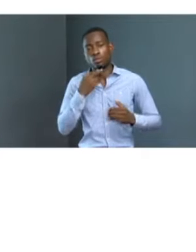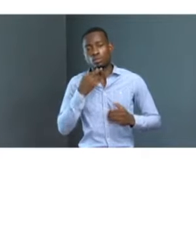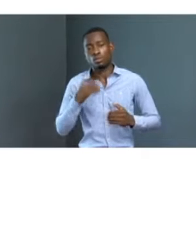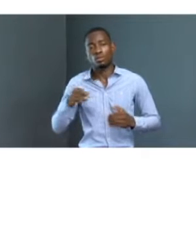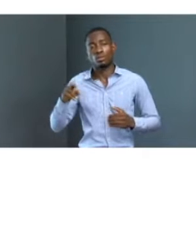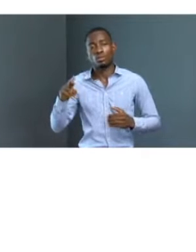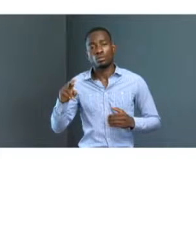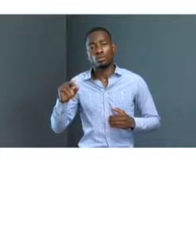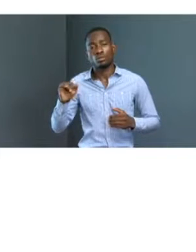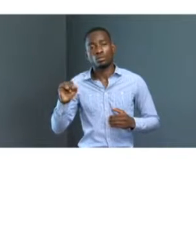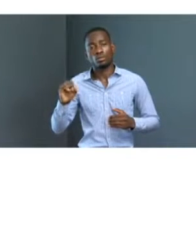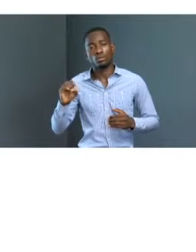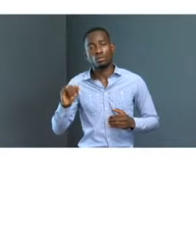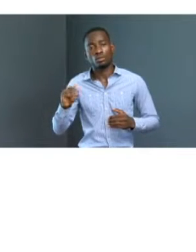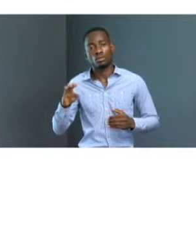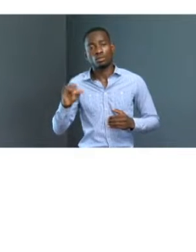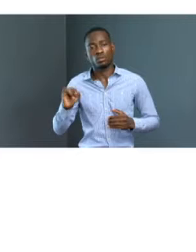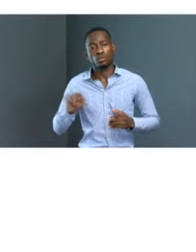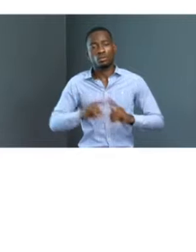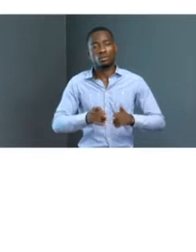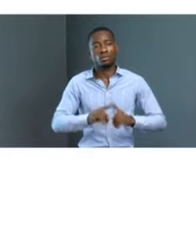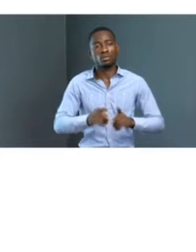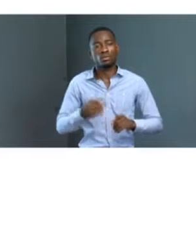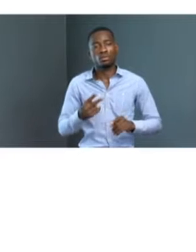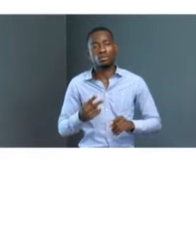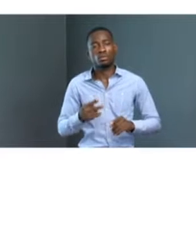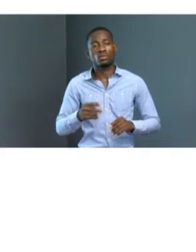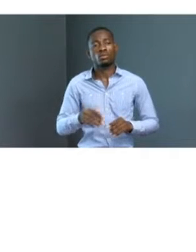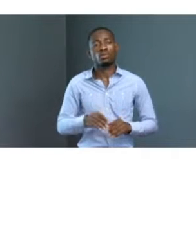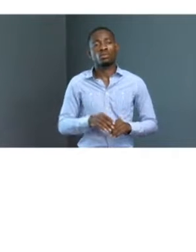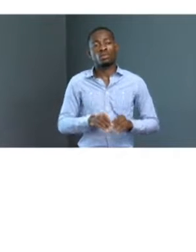différence. La seconde différence se situe au niveau des bases azotées.